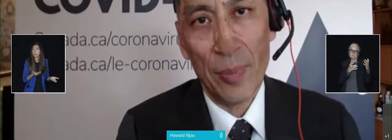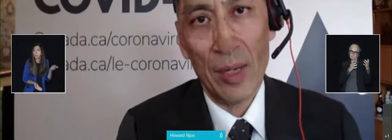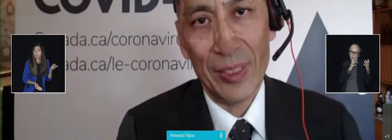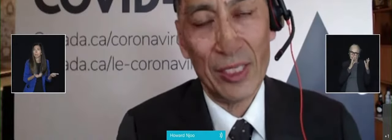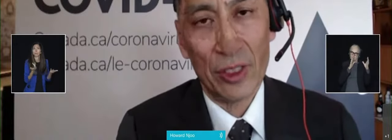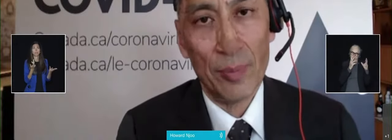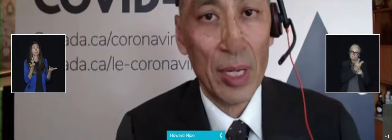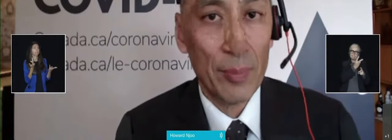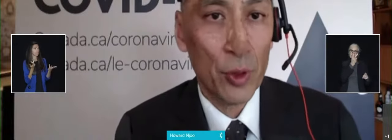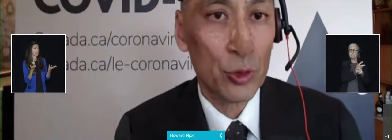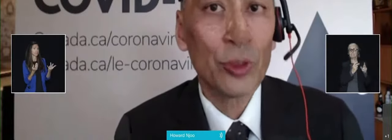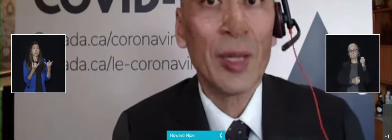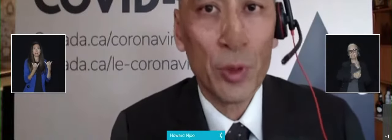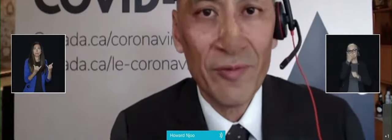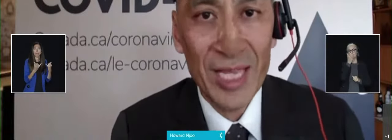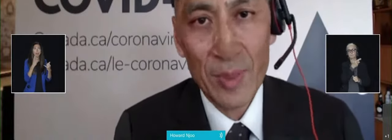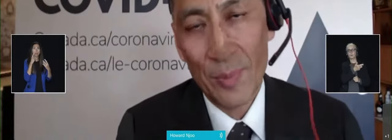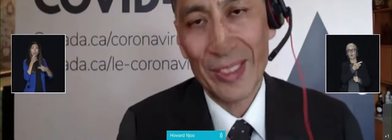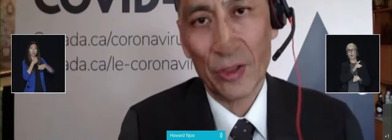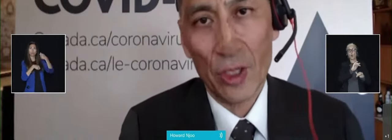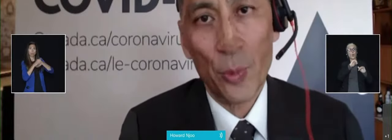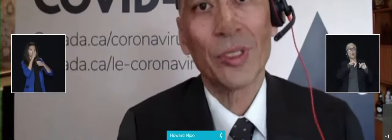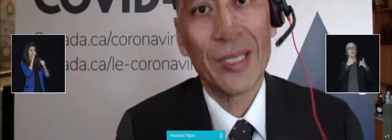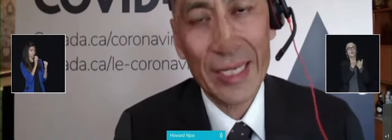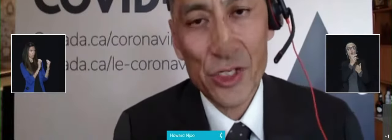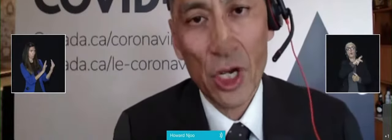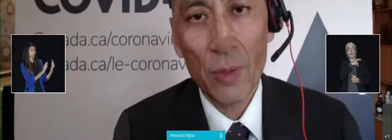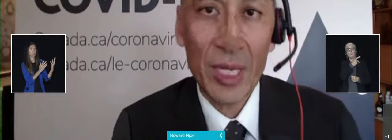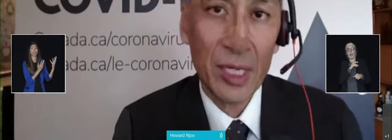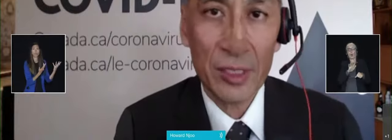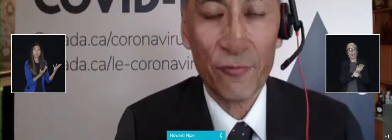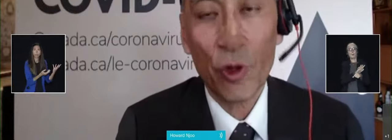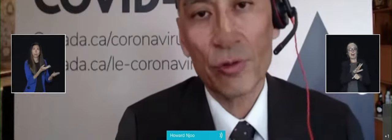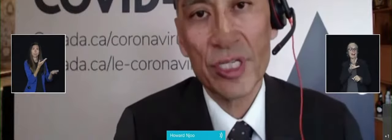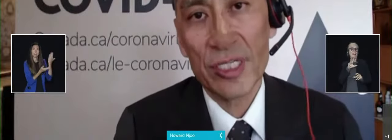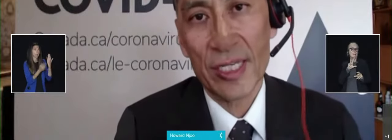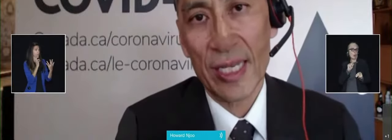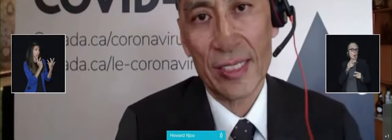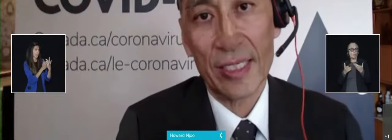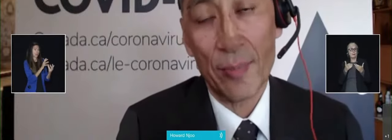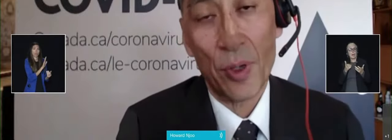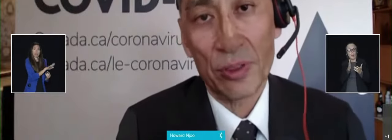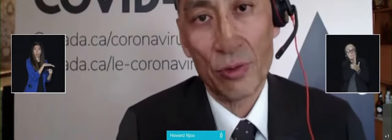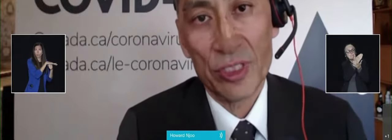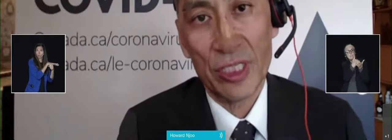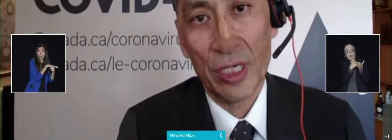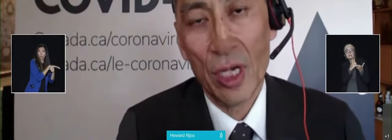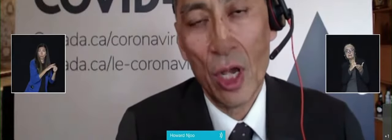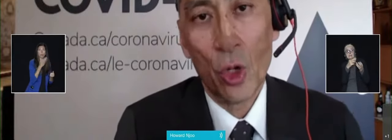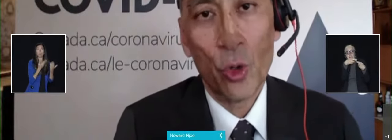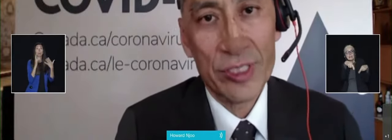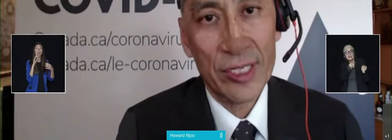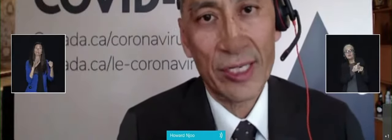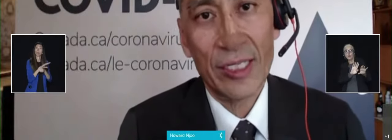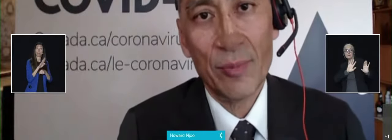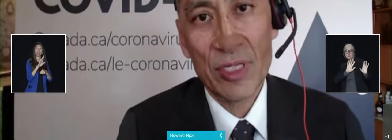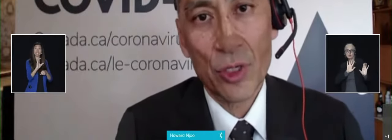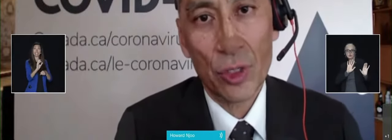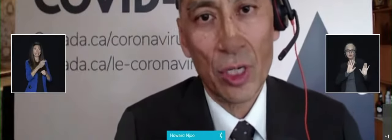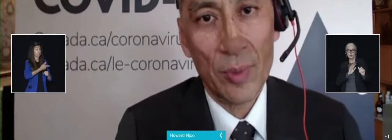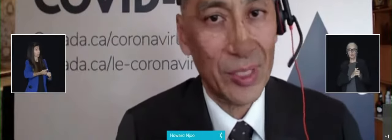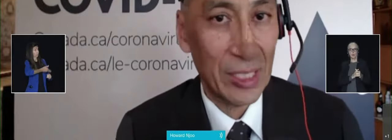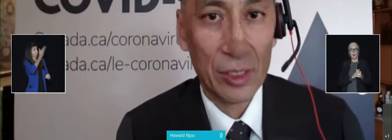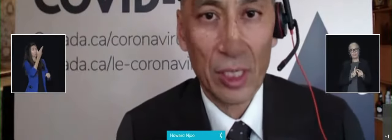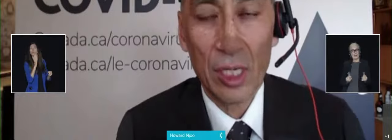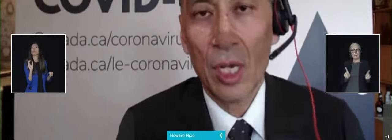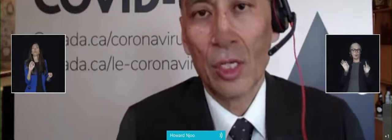peut-être pas pour toute la province, mais peut-être pour les régions, mais des fois aussi, c'est important aussi de considérer des